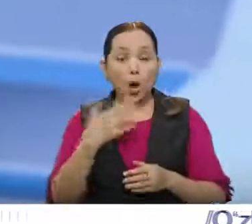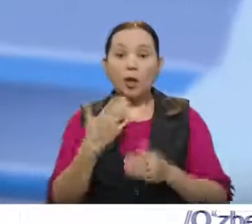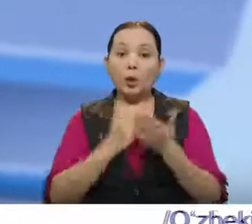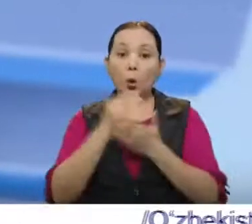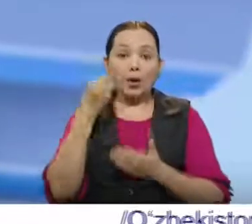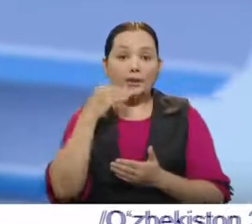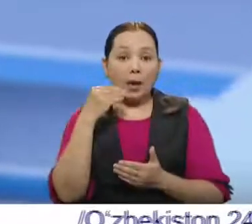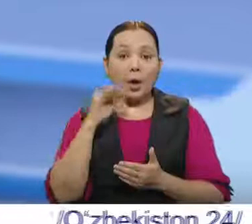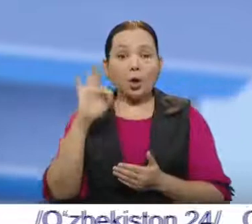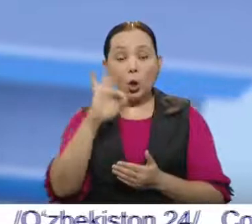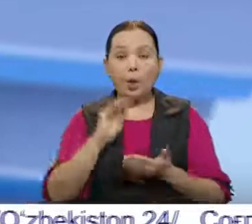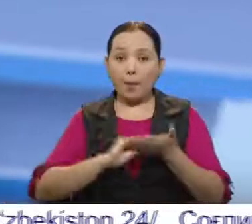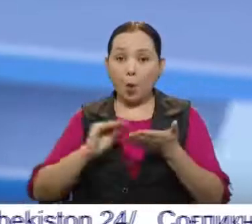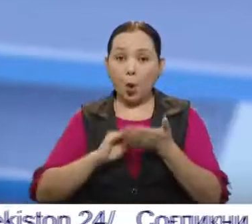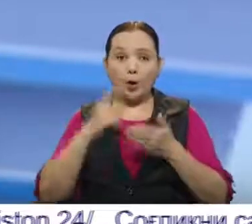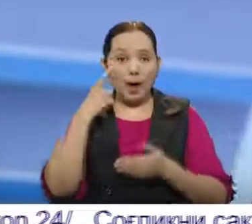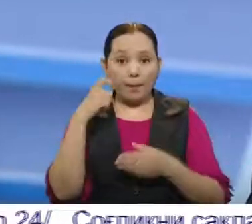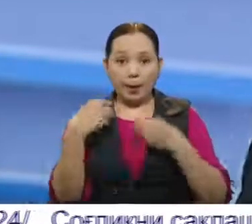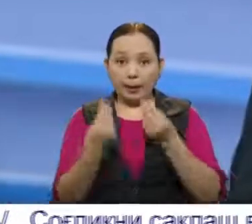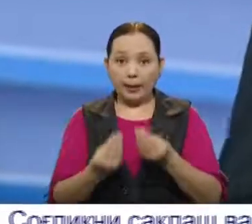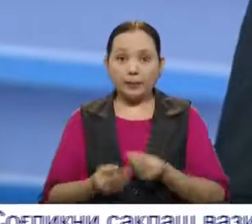yuqori samaradorligi haqida muxbirimiz xabar beradi.